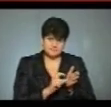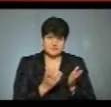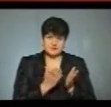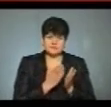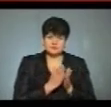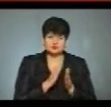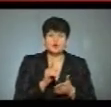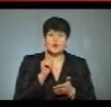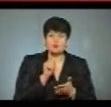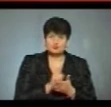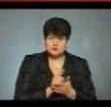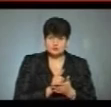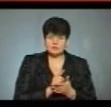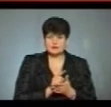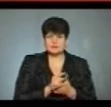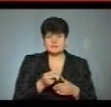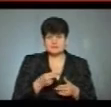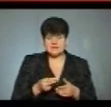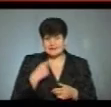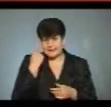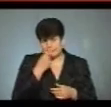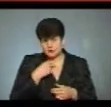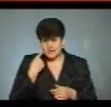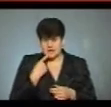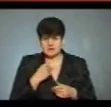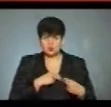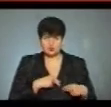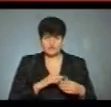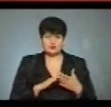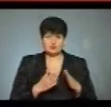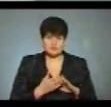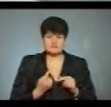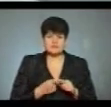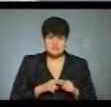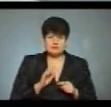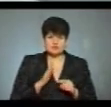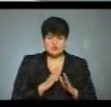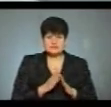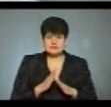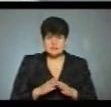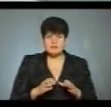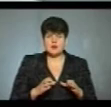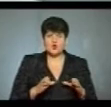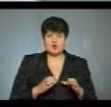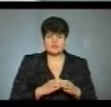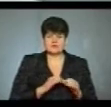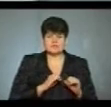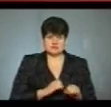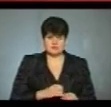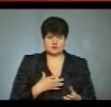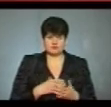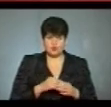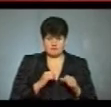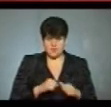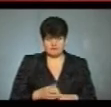би бути обов'язковими вже при укладенні індивідуальних трудових договорів, тоді це буде саме система колективного захисту своїх прав. Ну,